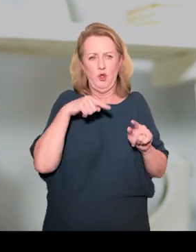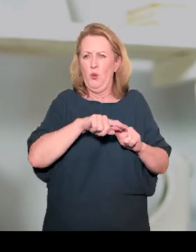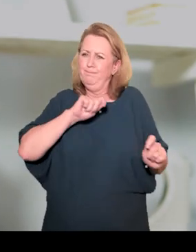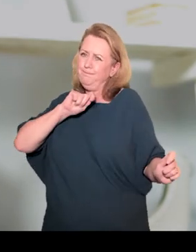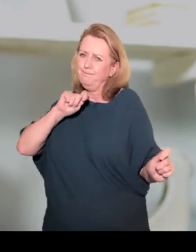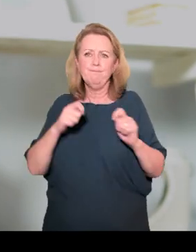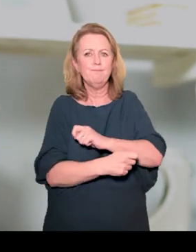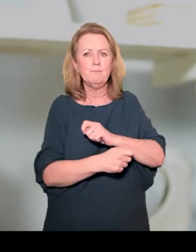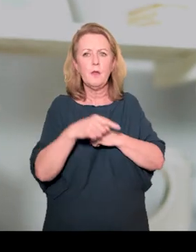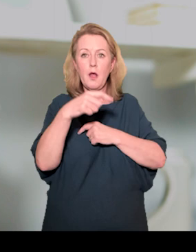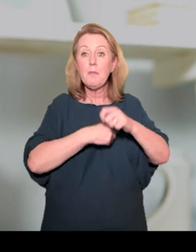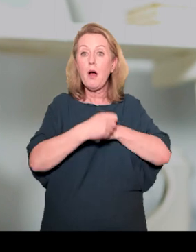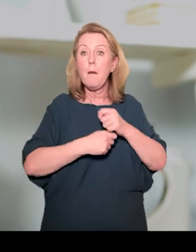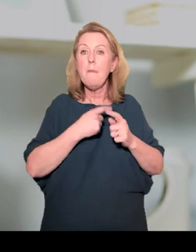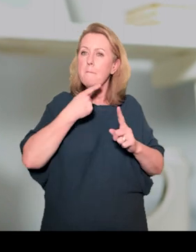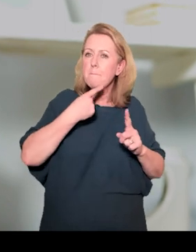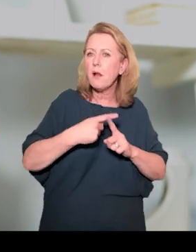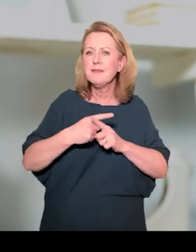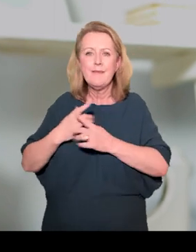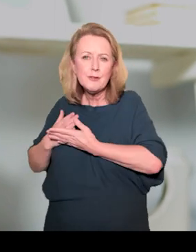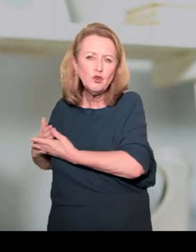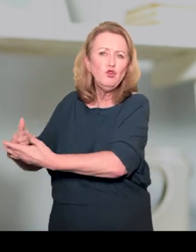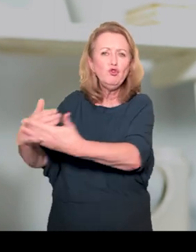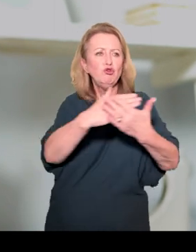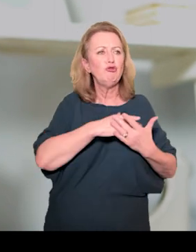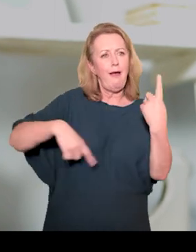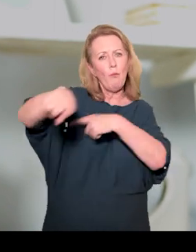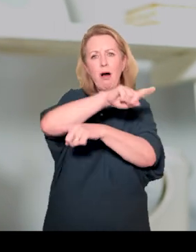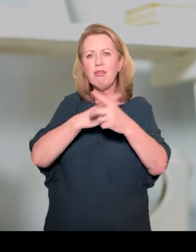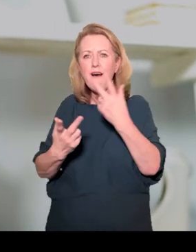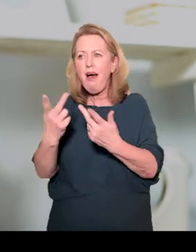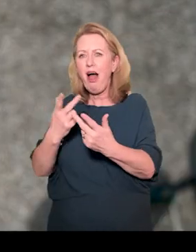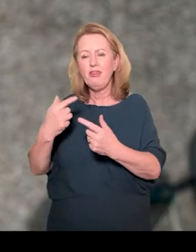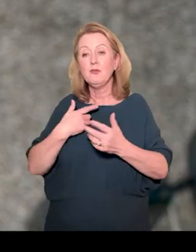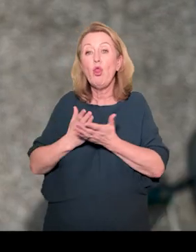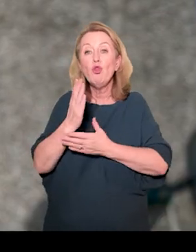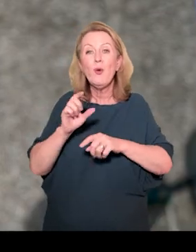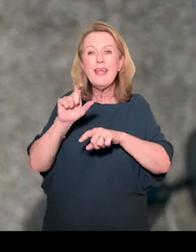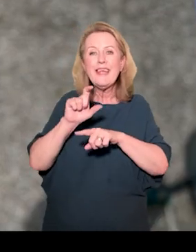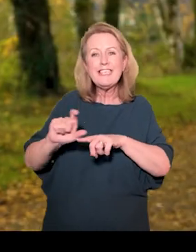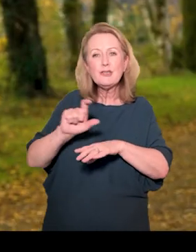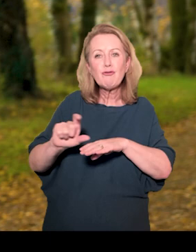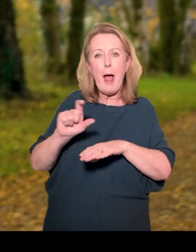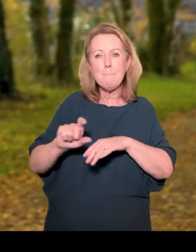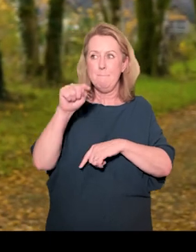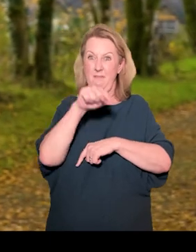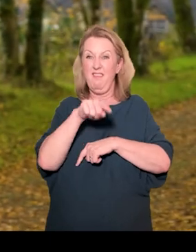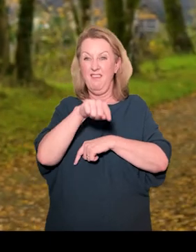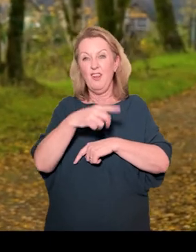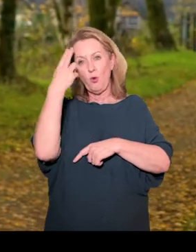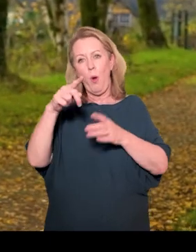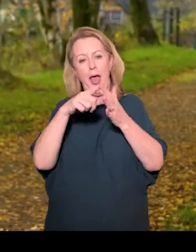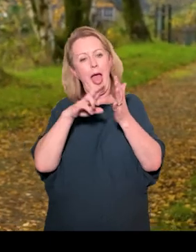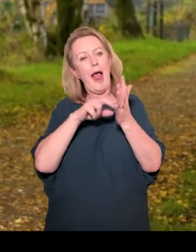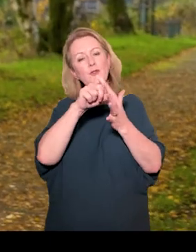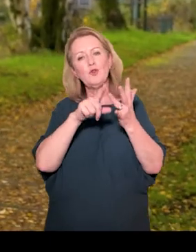sefydlu cymuned o bobl sy'n dioddef ddim jyst o endometriosis, ond o broblemau gyda'i mislif.